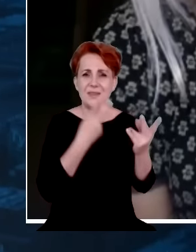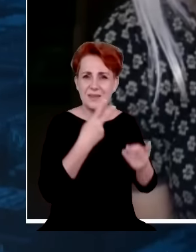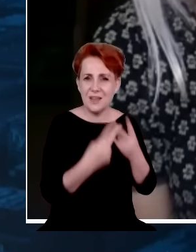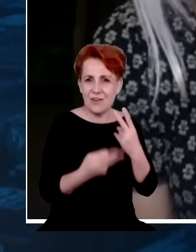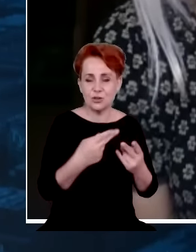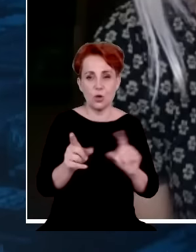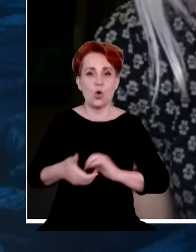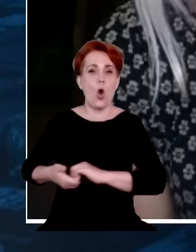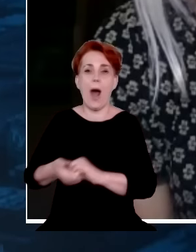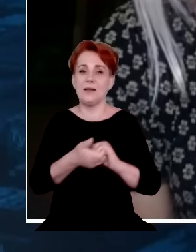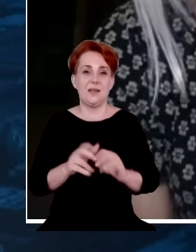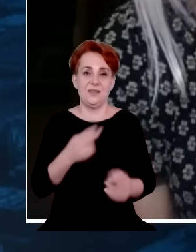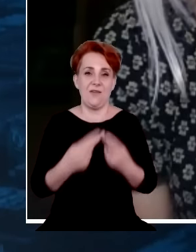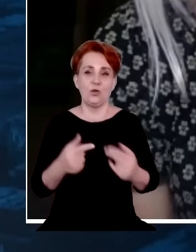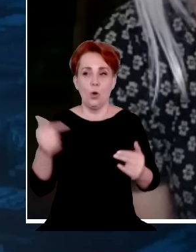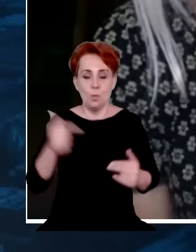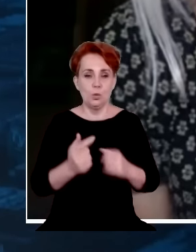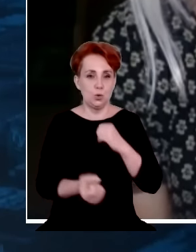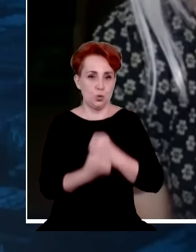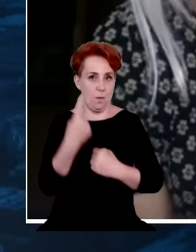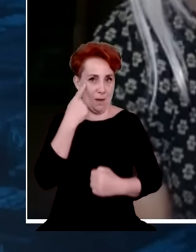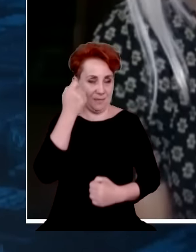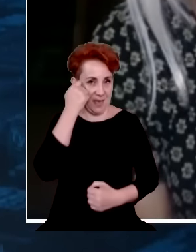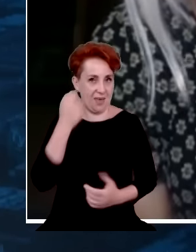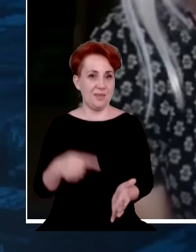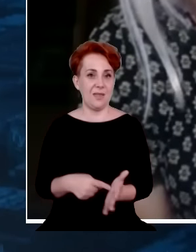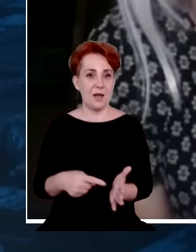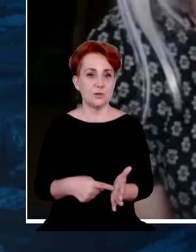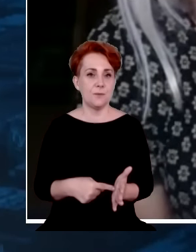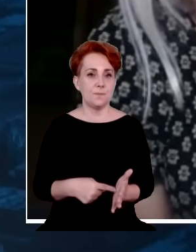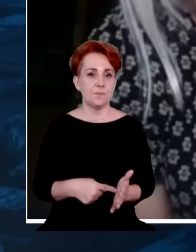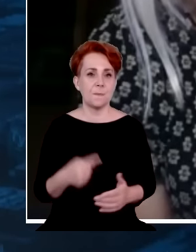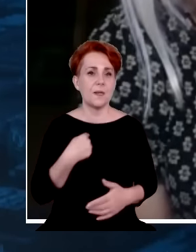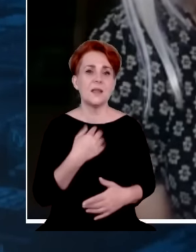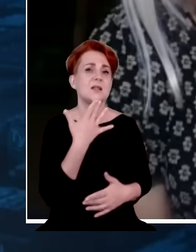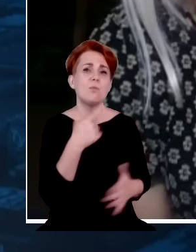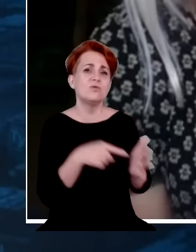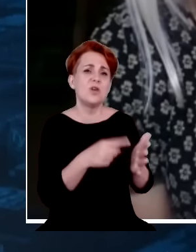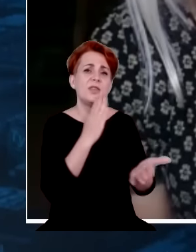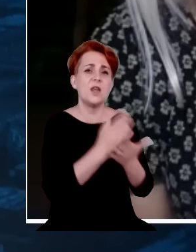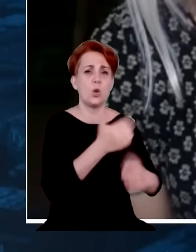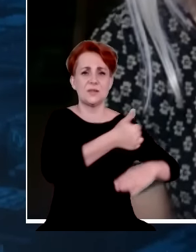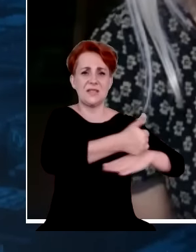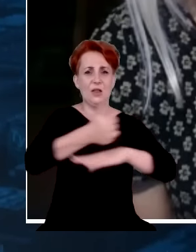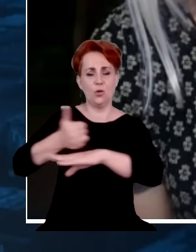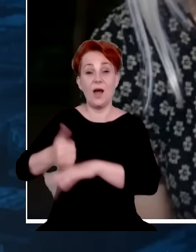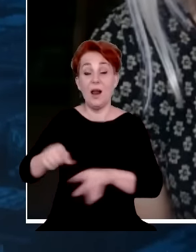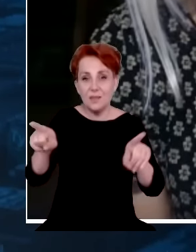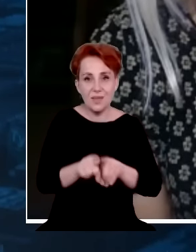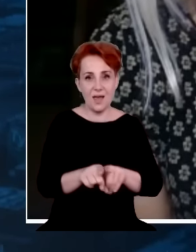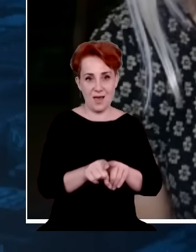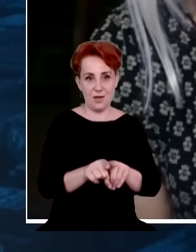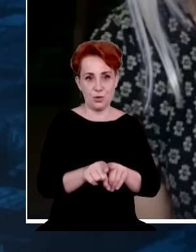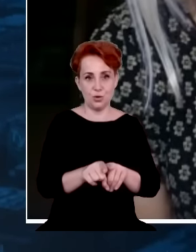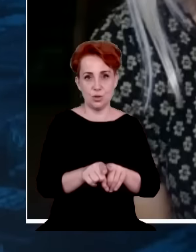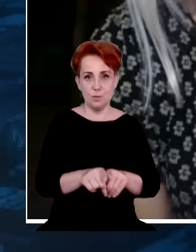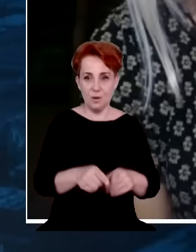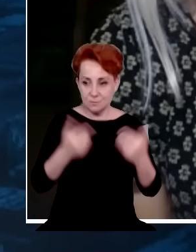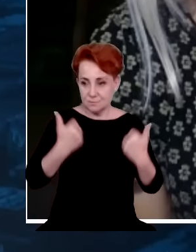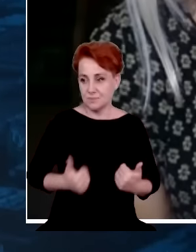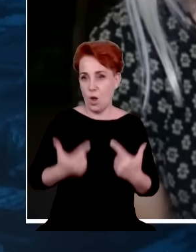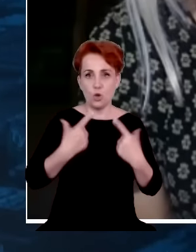różnymi konsekwencjami tak to nie jest przecież ja nie mówię że tylko do stołków ale też między innymi no do różnych do bycia ministrem